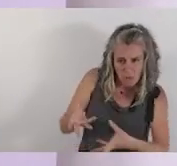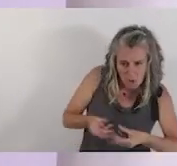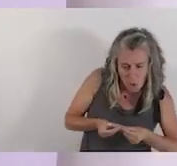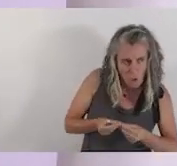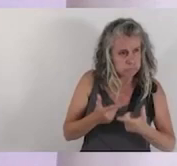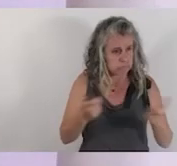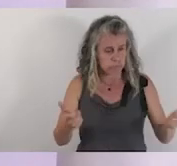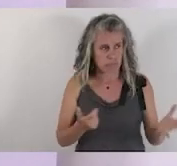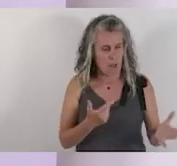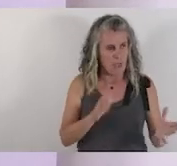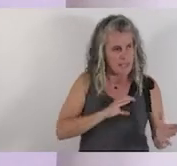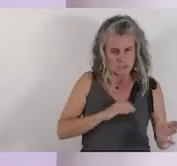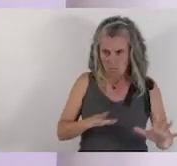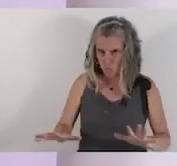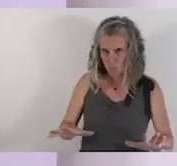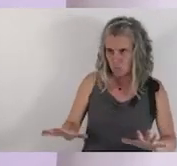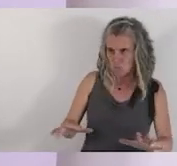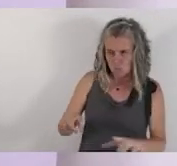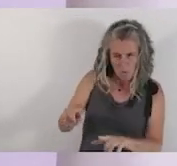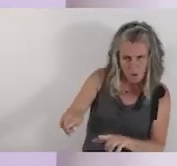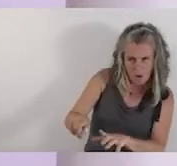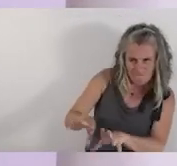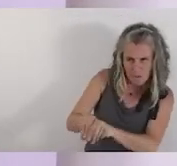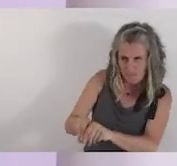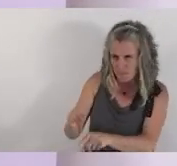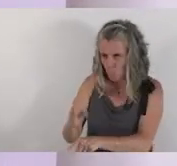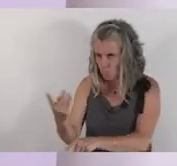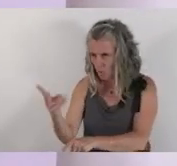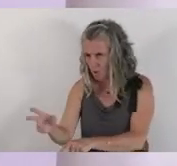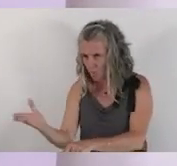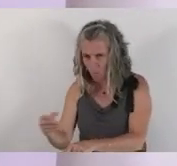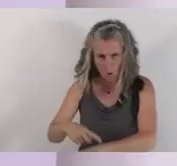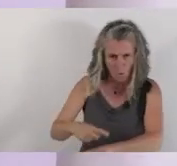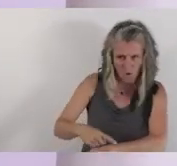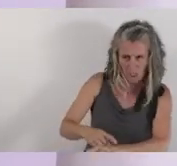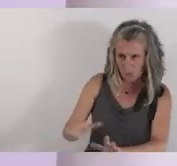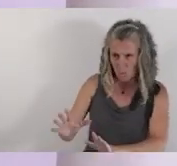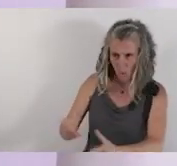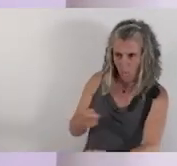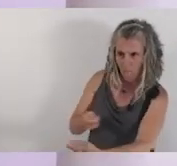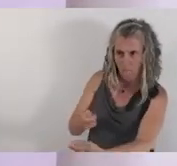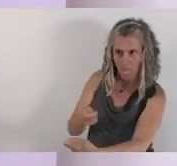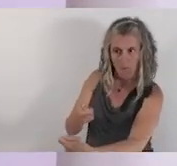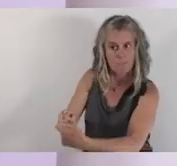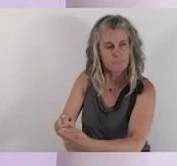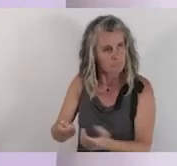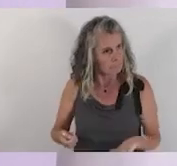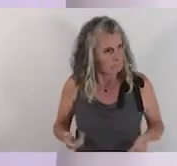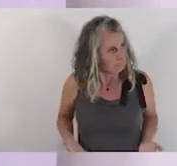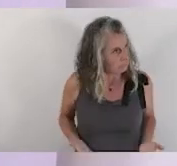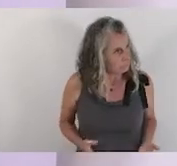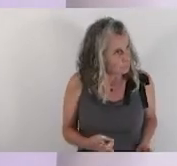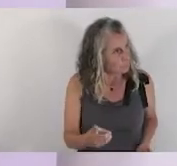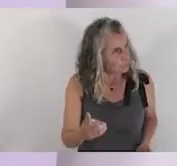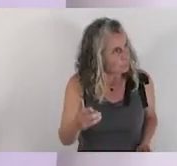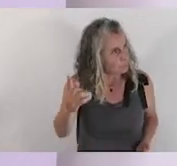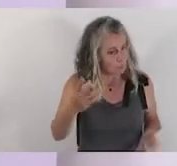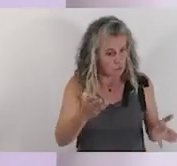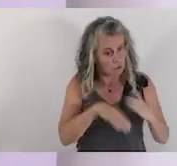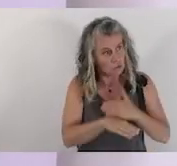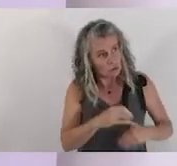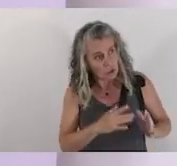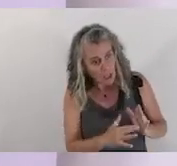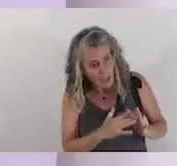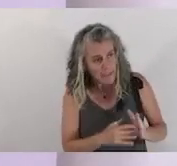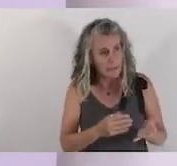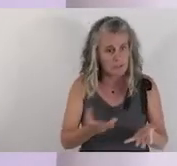le plus possible aux demandes des familles, sur leurs horaires... Enfin, parce que réussir à adapter ce qui est en train de se faire de plus en plus sur les crèches, sur les